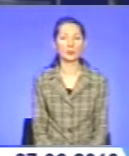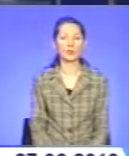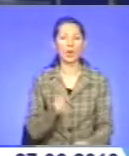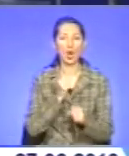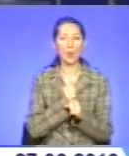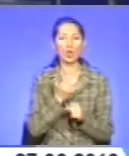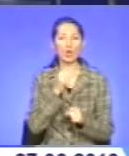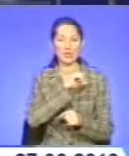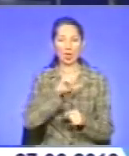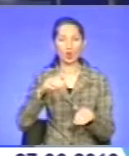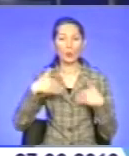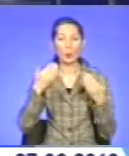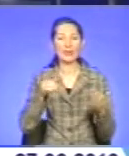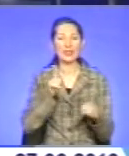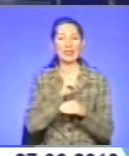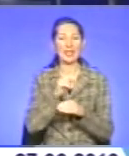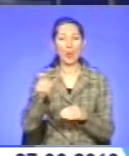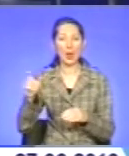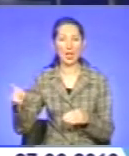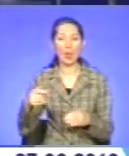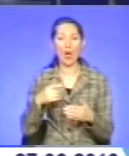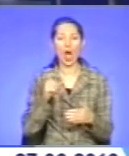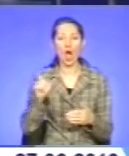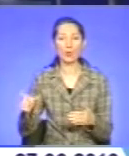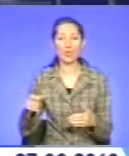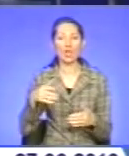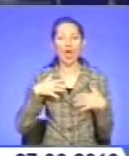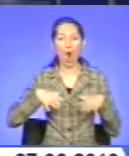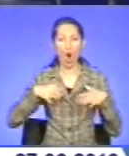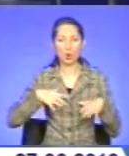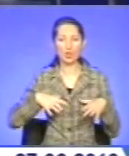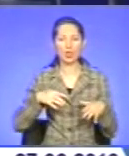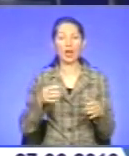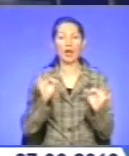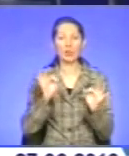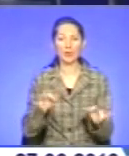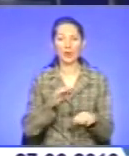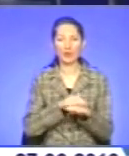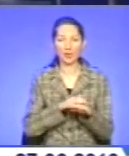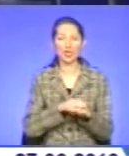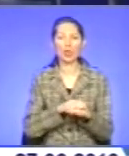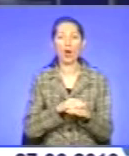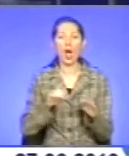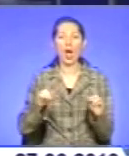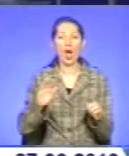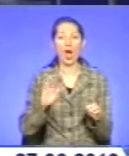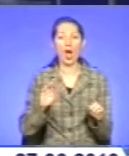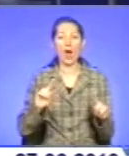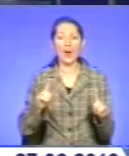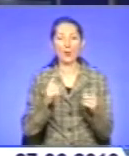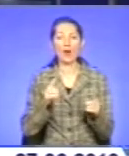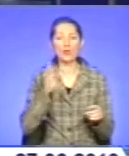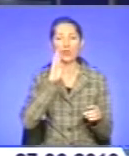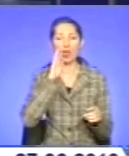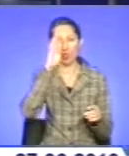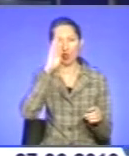Роботу за кордоном пропонував тернополянкам громадянин Грузії. Насправді ж вербував дівчат і жінок у рабство. Зловмисника